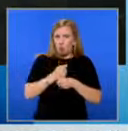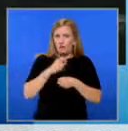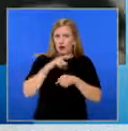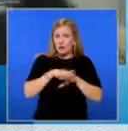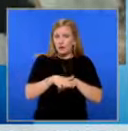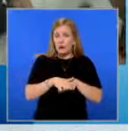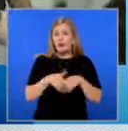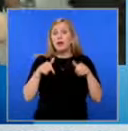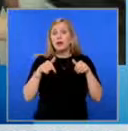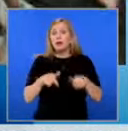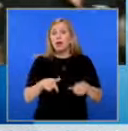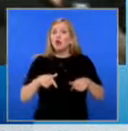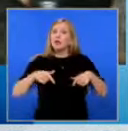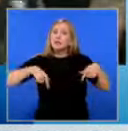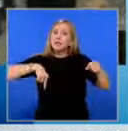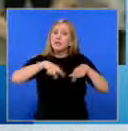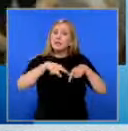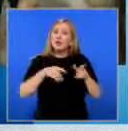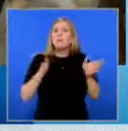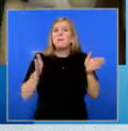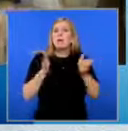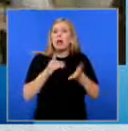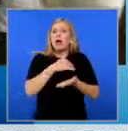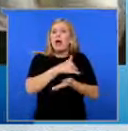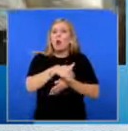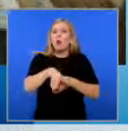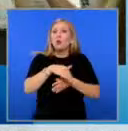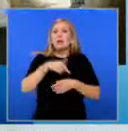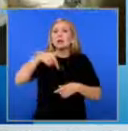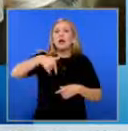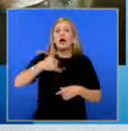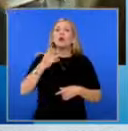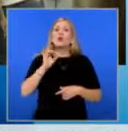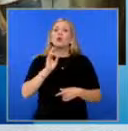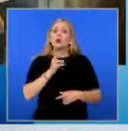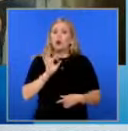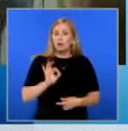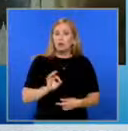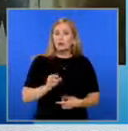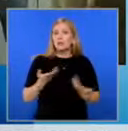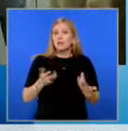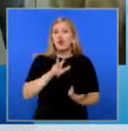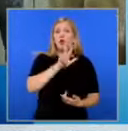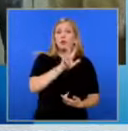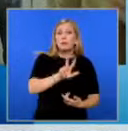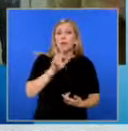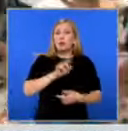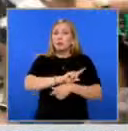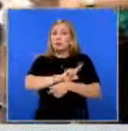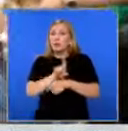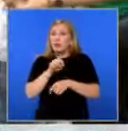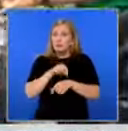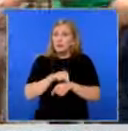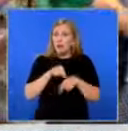по не широката по-скоро малка столична улица гурко с забележете 88 км вч при